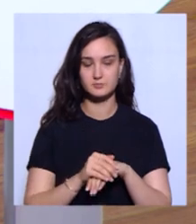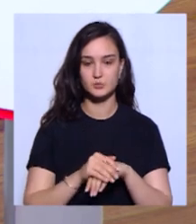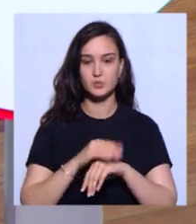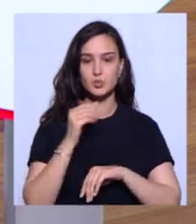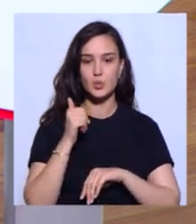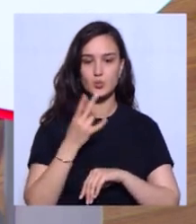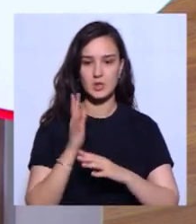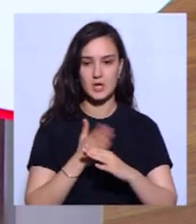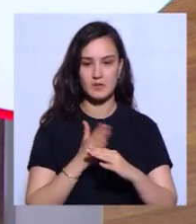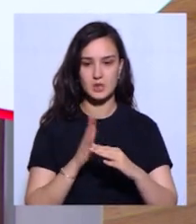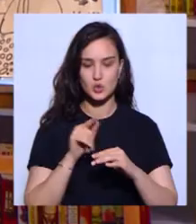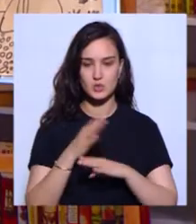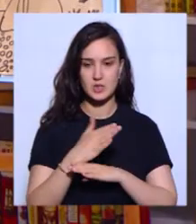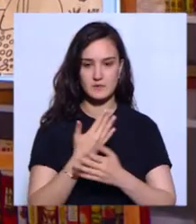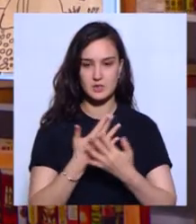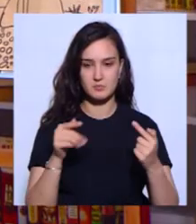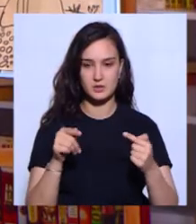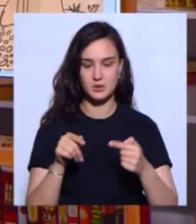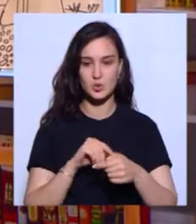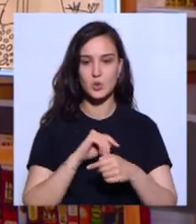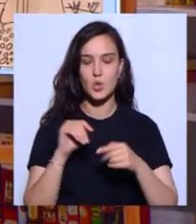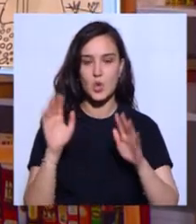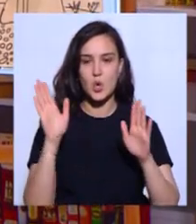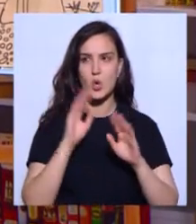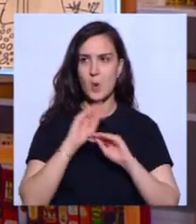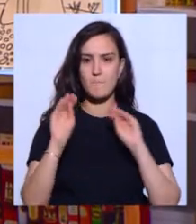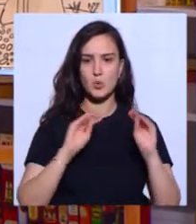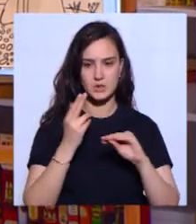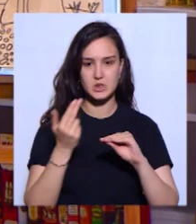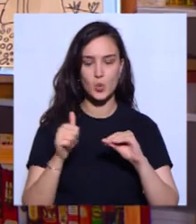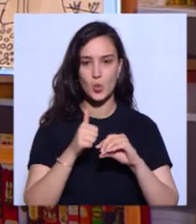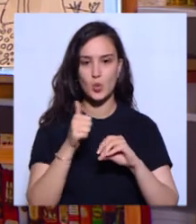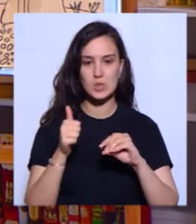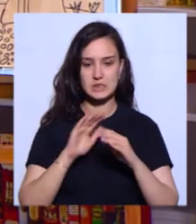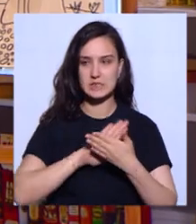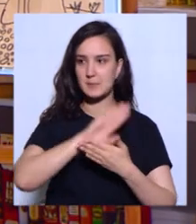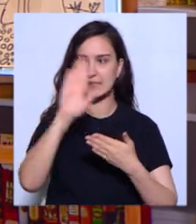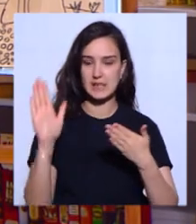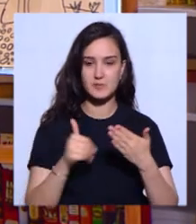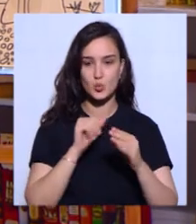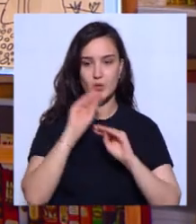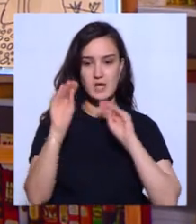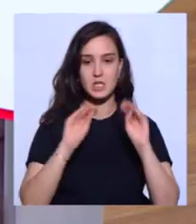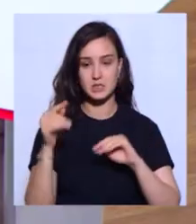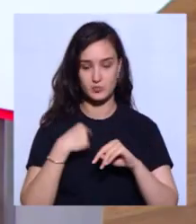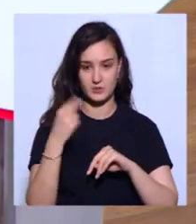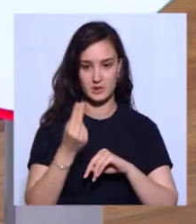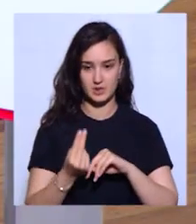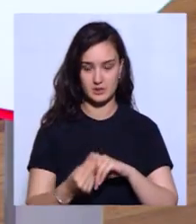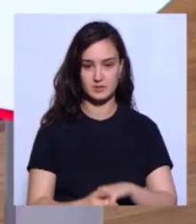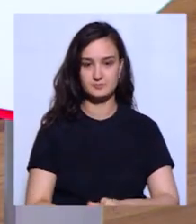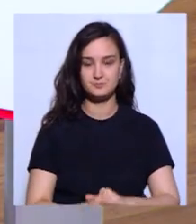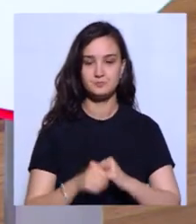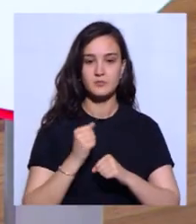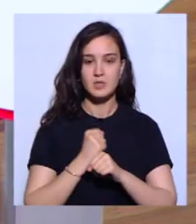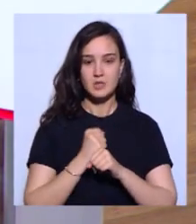ეს თევზები? კომპოზიცია, ხო? როგორ სიბრტყეზე, როგორ ვანაწილებთ ჩვენ ნახატს? გავაკეთეთ